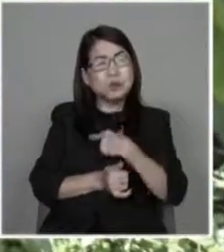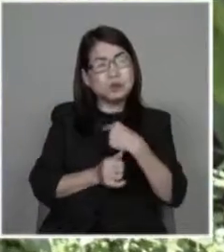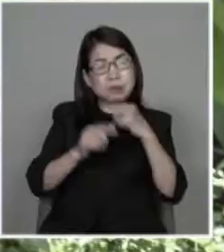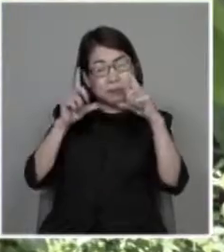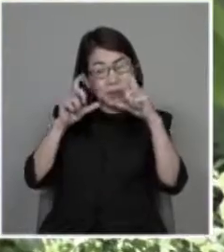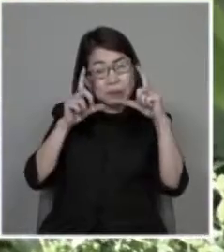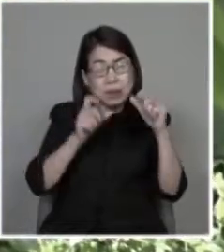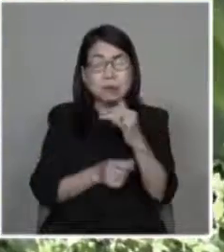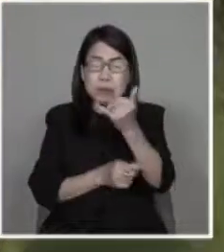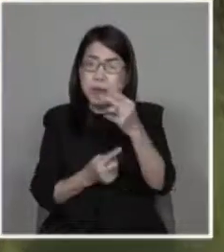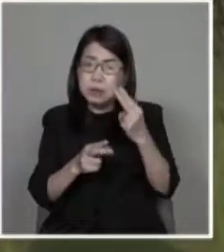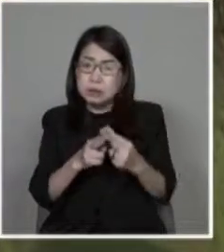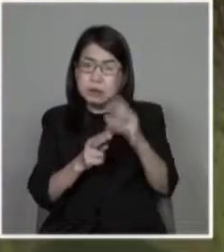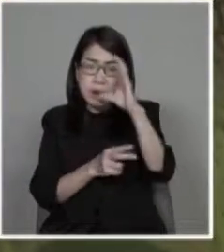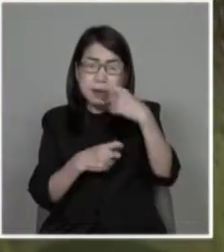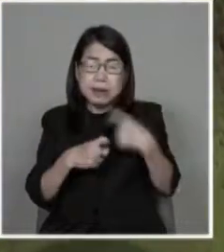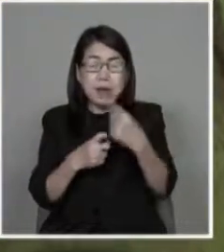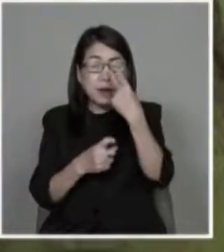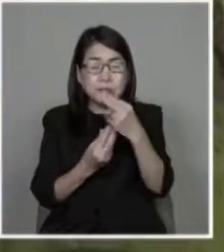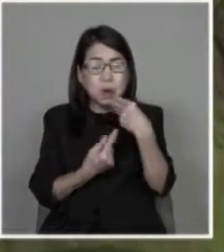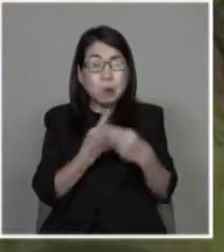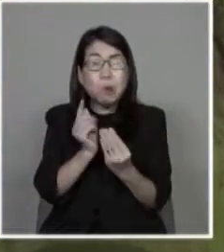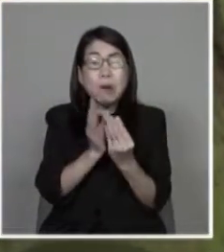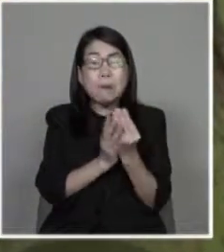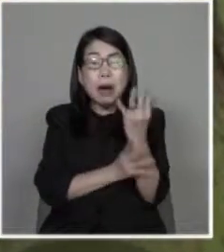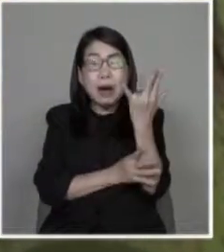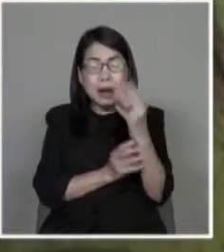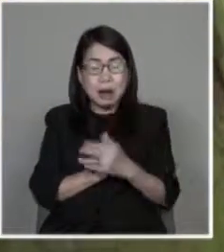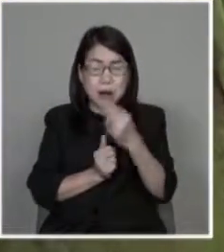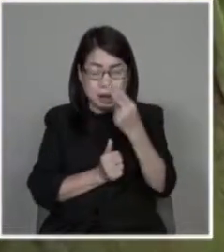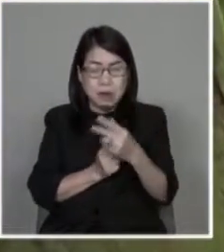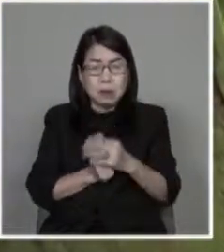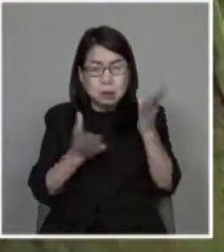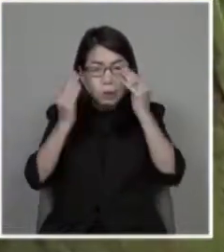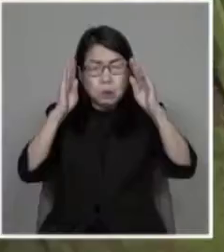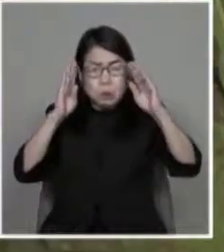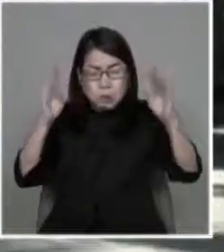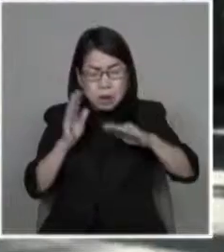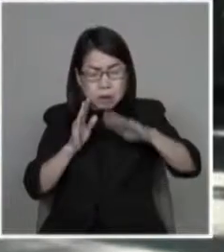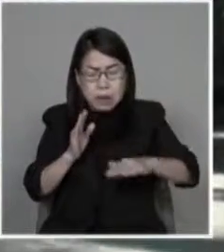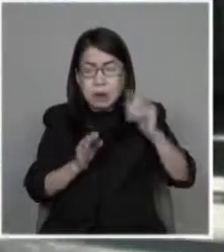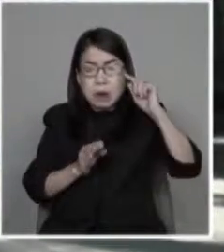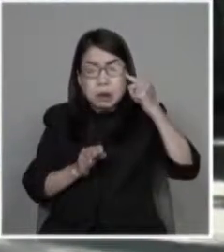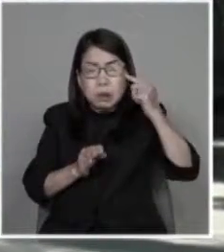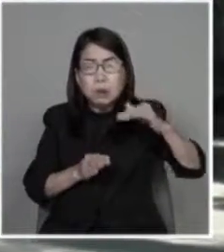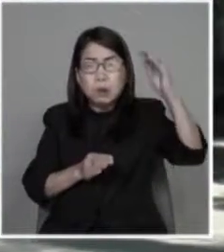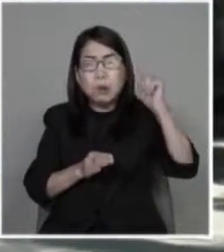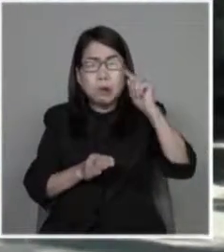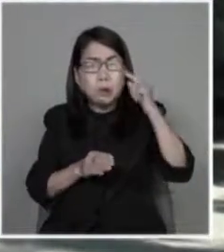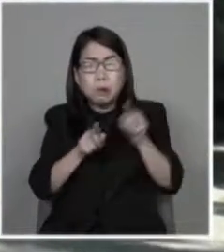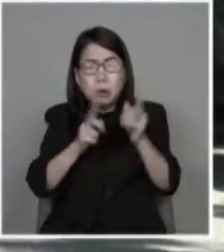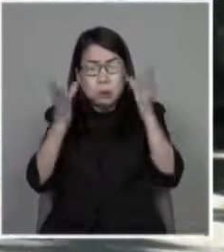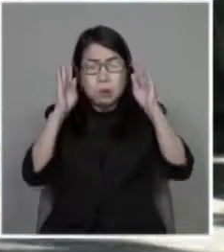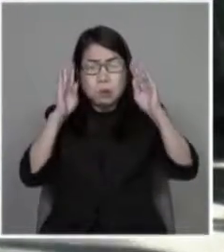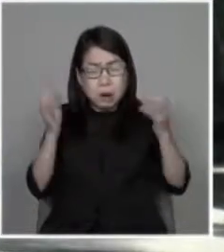นิดก็หาชมได้ยากอย่างเช่นต้นกล้วยป่าทำให้เป็นอีกหนึ่งแหล่งเรียนรู้ของเด็กและผู้ใหญ่หลังจากการปลูกต้นกล้วยมะ